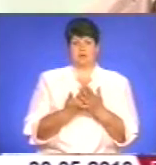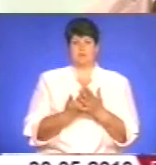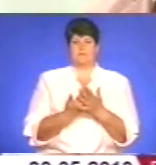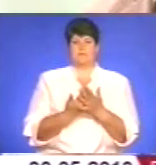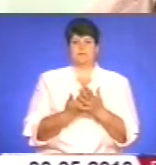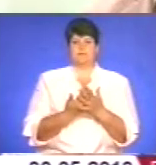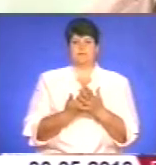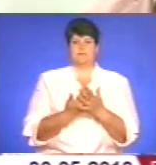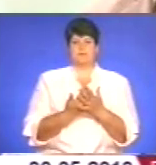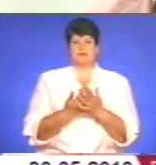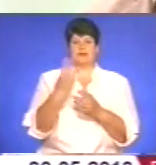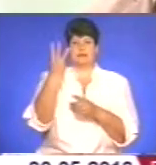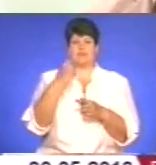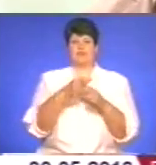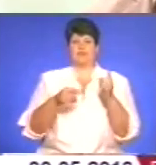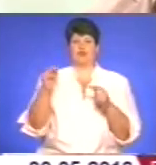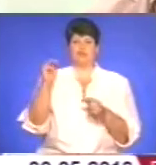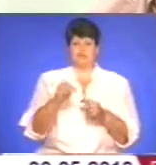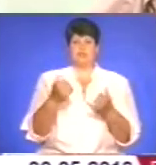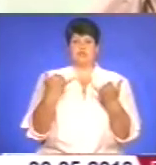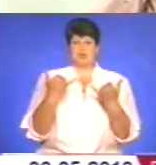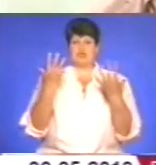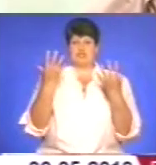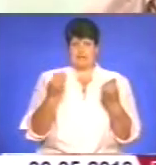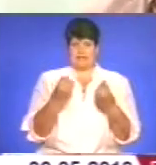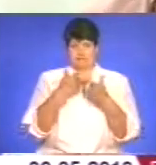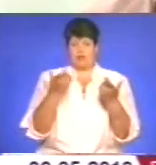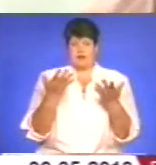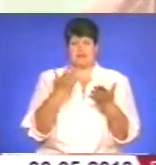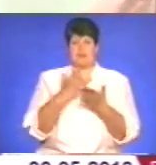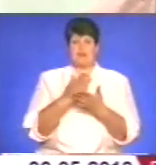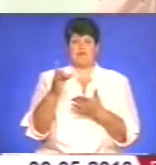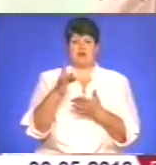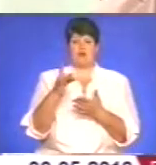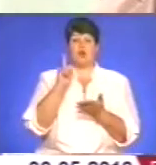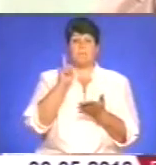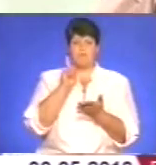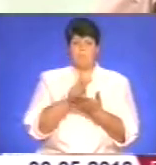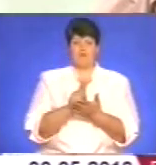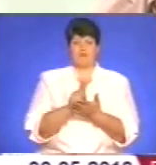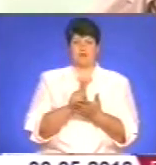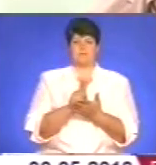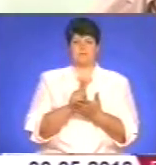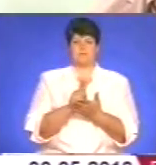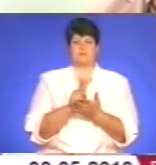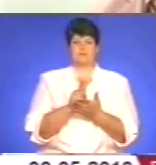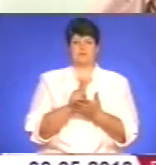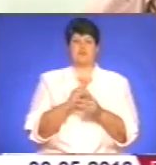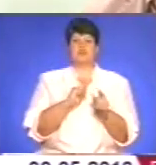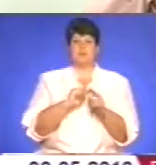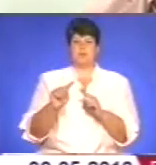порядка 3,5 тисяч на сьогоднішній день з інформації району, вони повинні бути безумовно